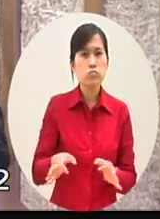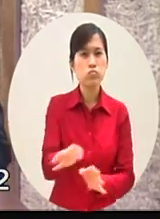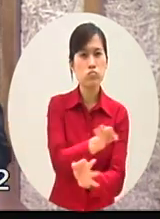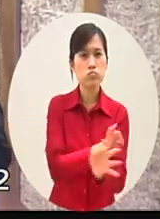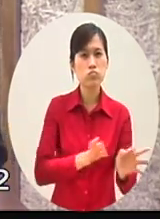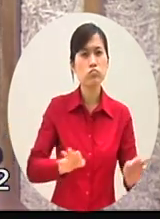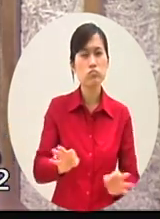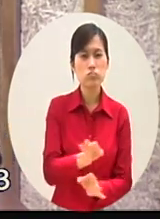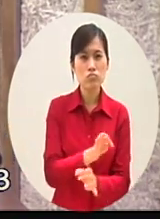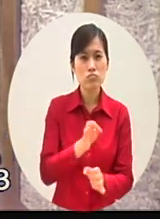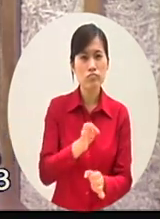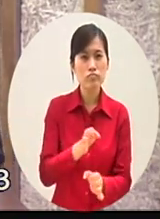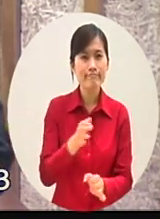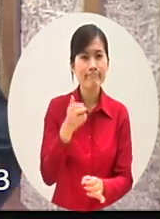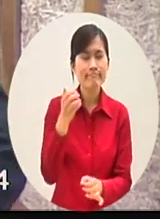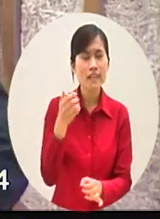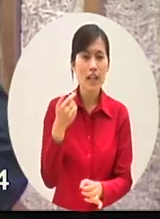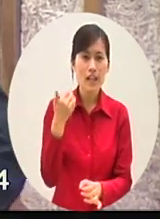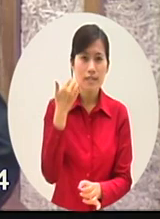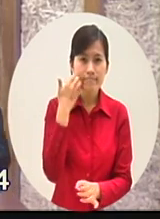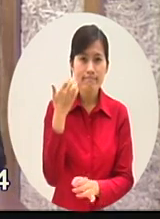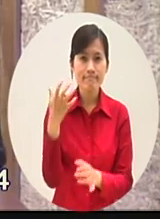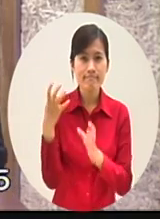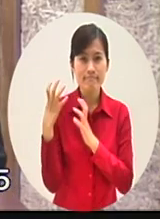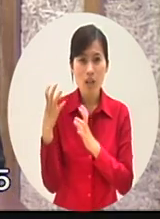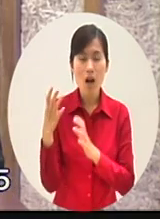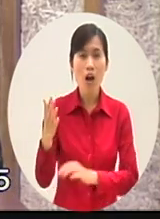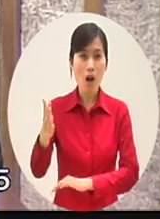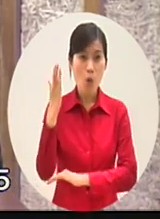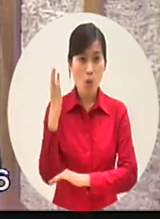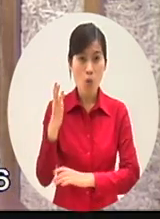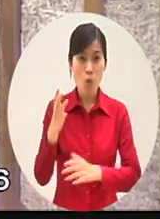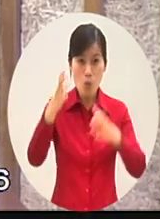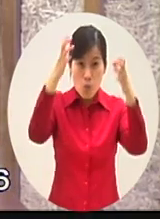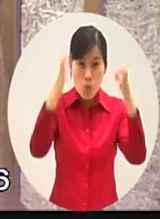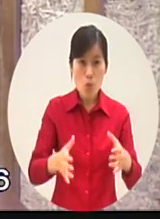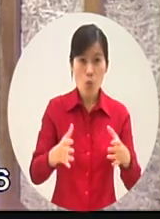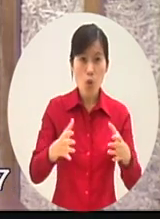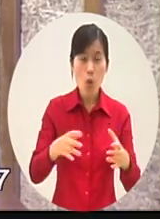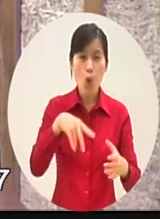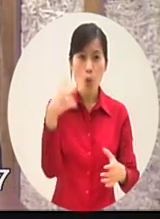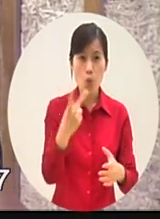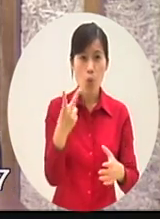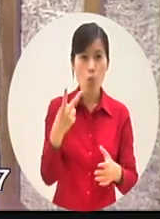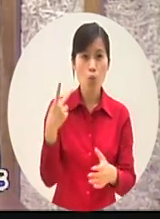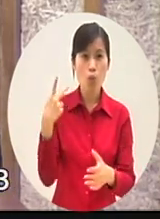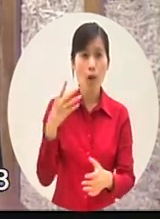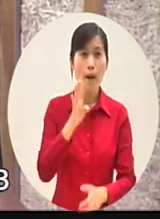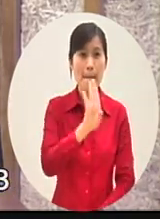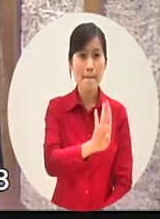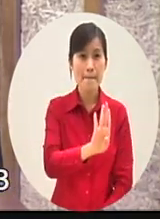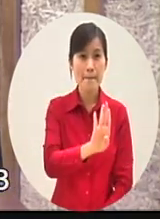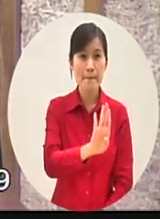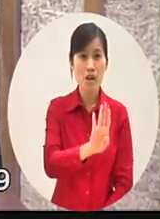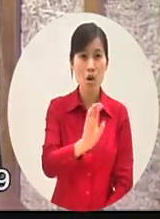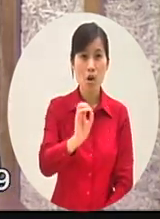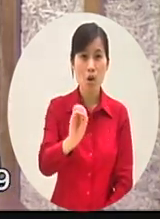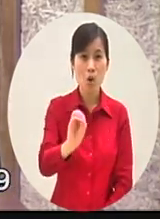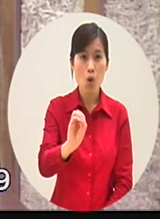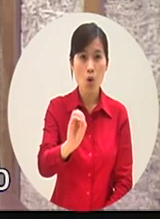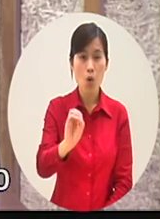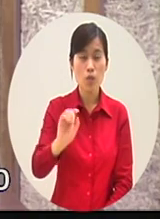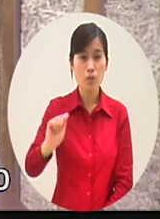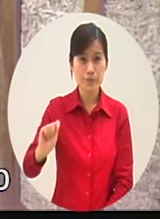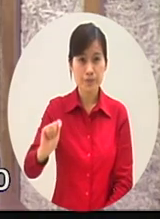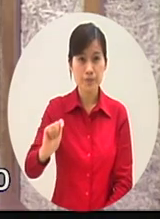量说是由市政府来设，还是说可以采用像类似 BOT 的方式。那事实上如果这个部分有专